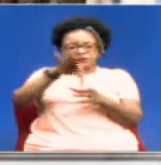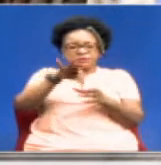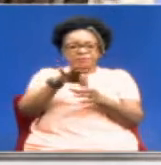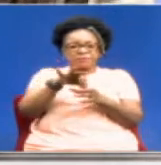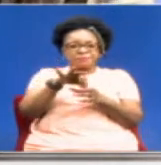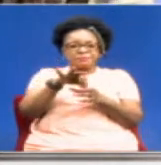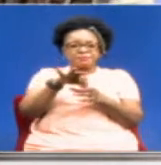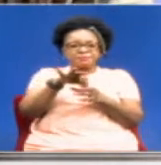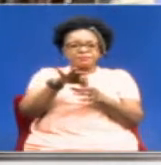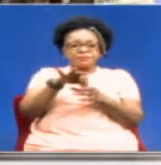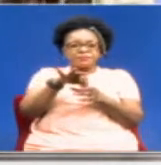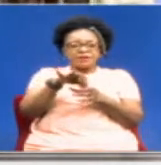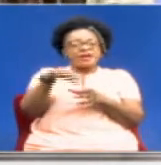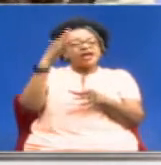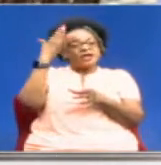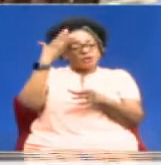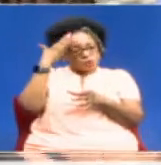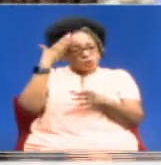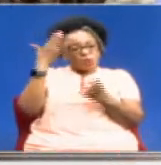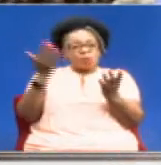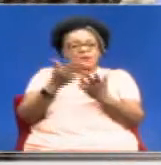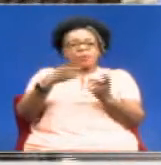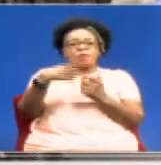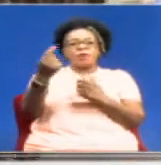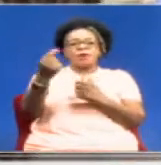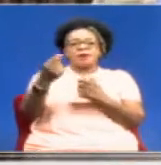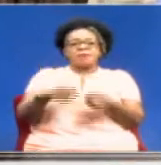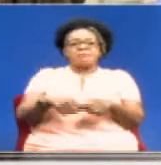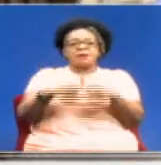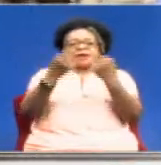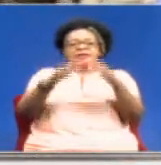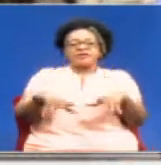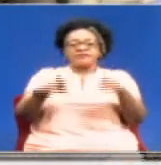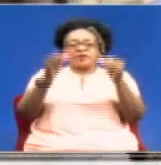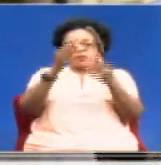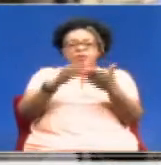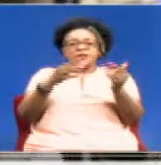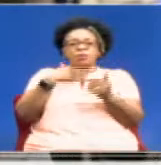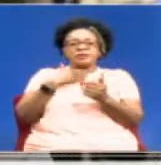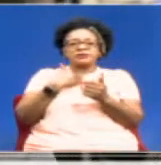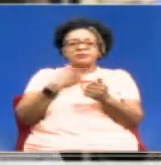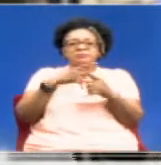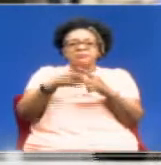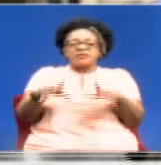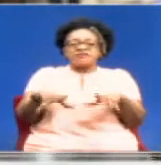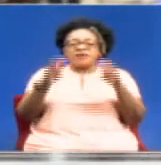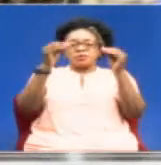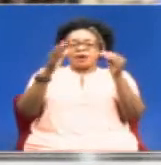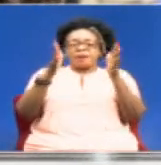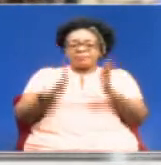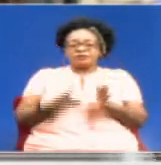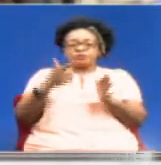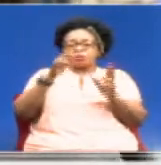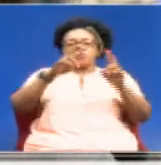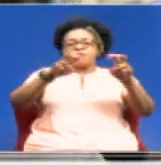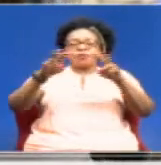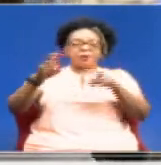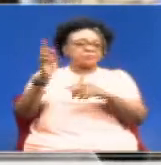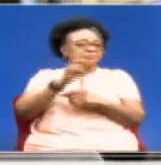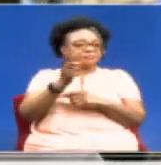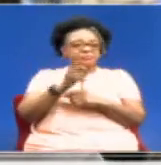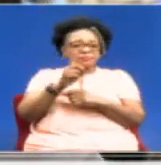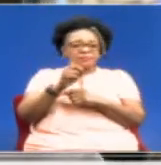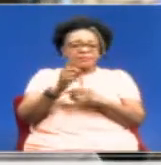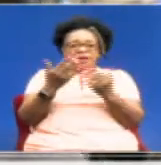Walikuwa wanajua kwenye wanaenda. Wakavunja wakapata kitu walipata. Shida ni hawakupata mwenye walikuwa wanatafuta. Sasa naona ni